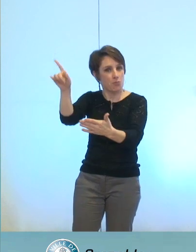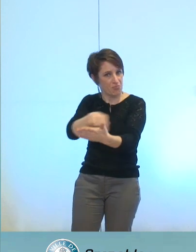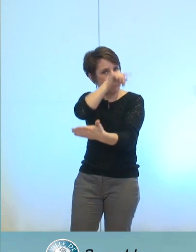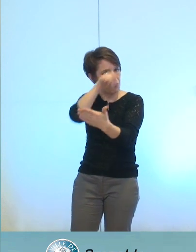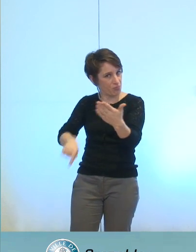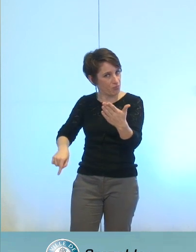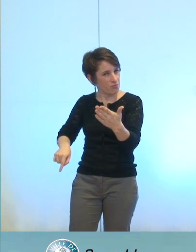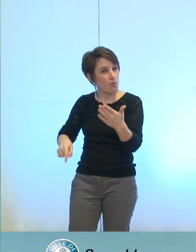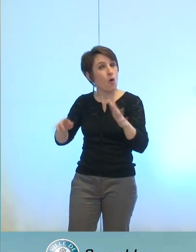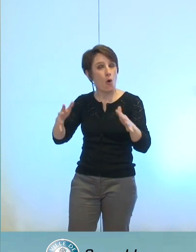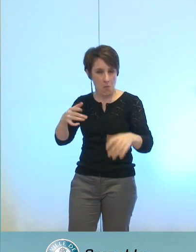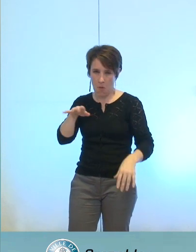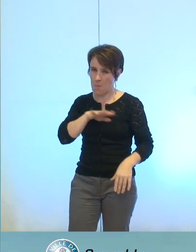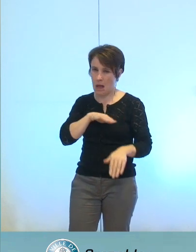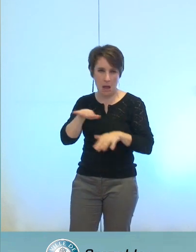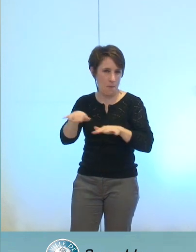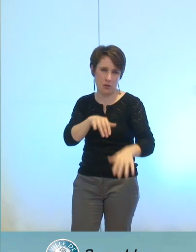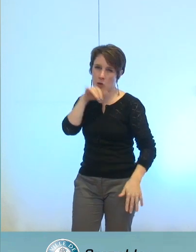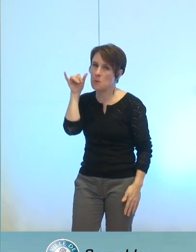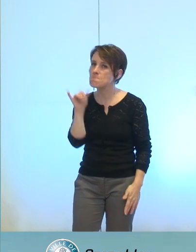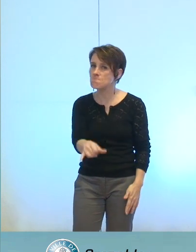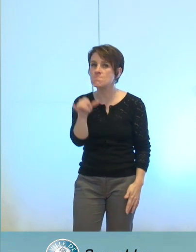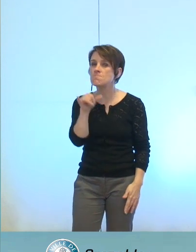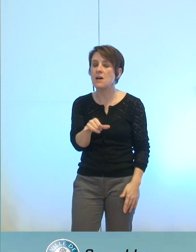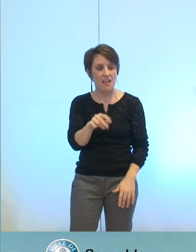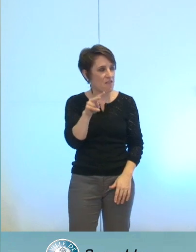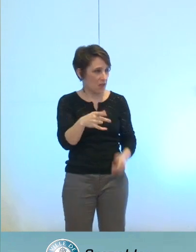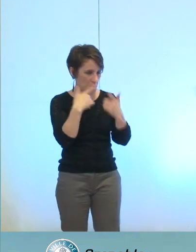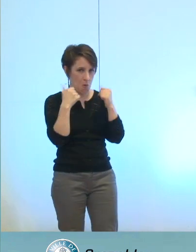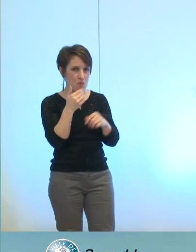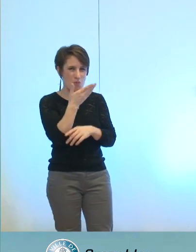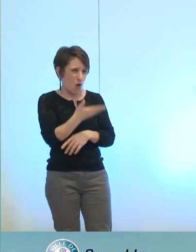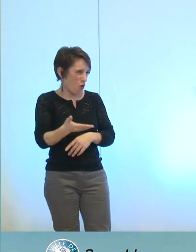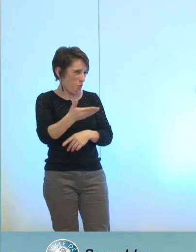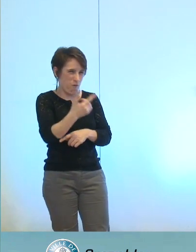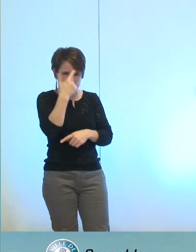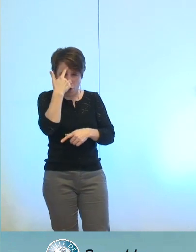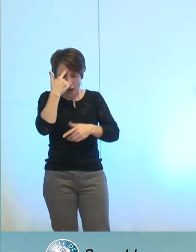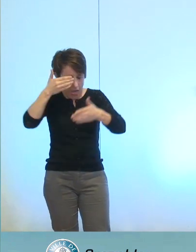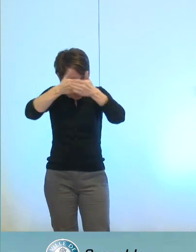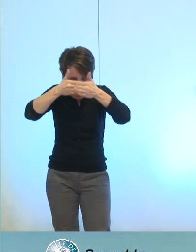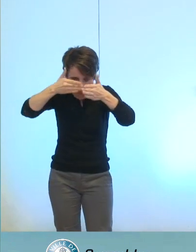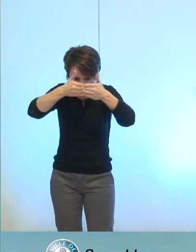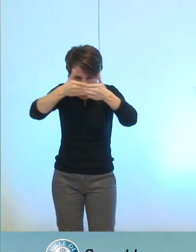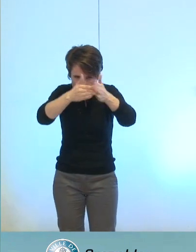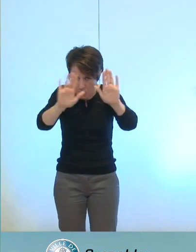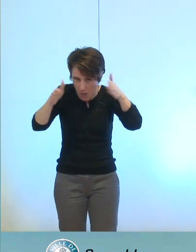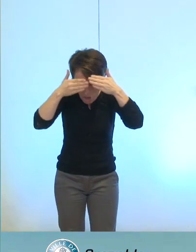méthodes inacceptable qui témoigne d'une vision obscurantiste de la